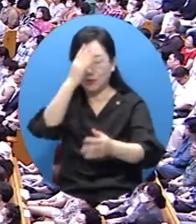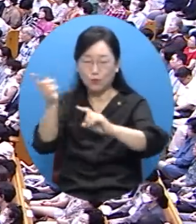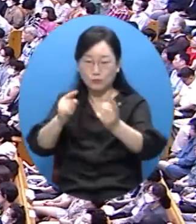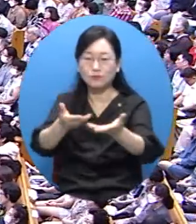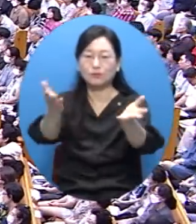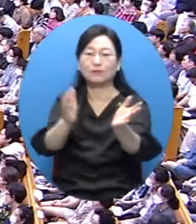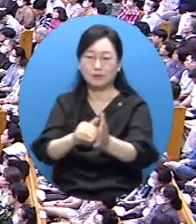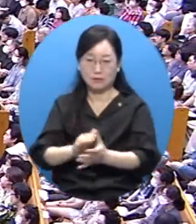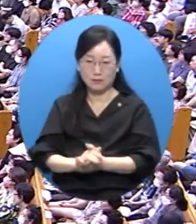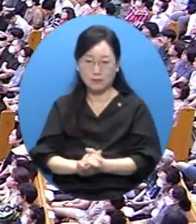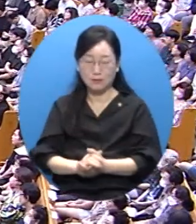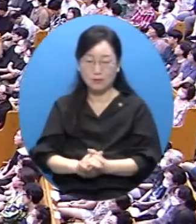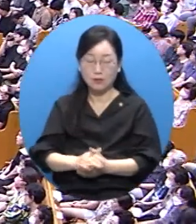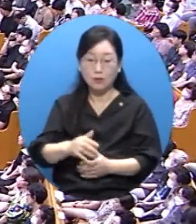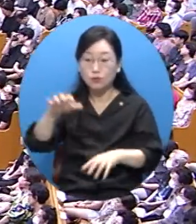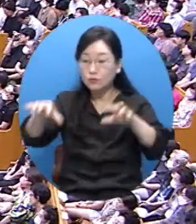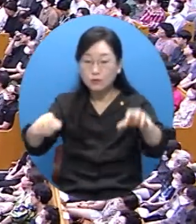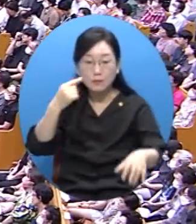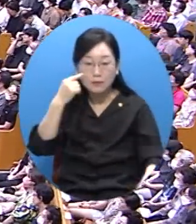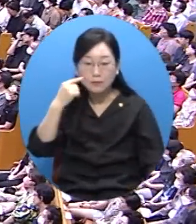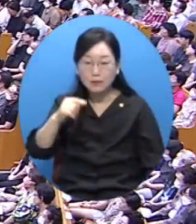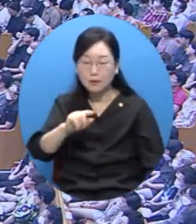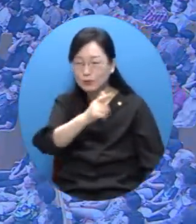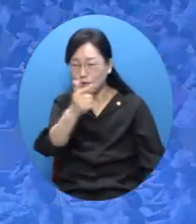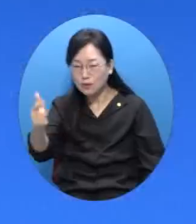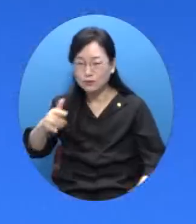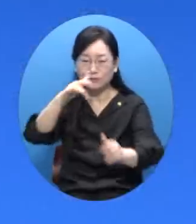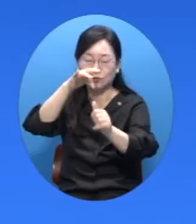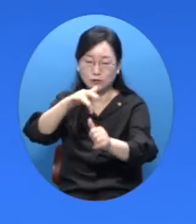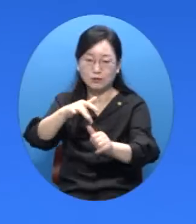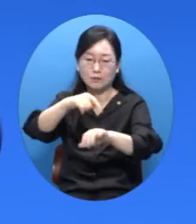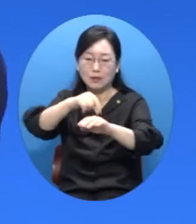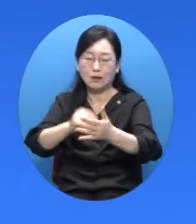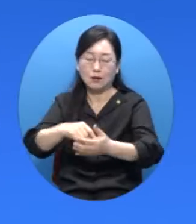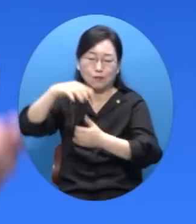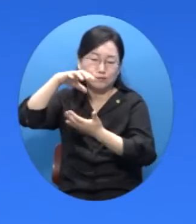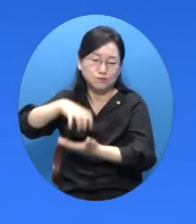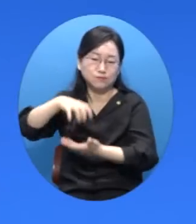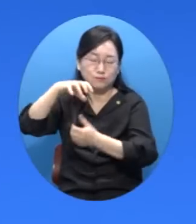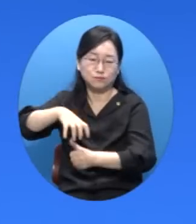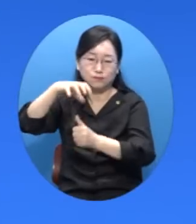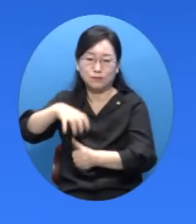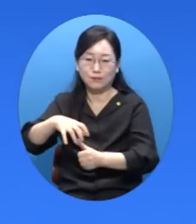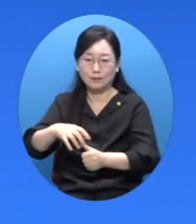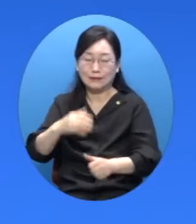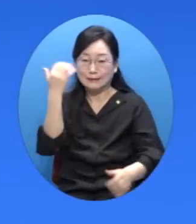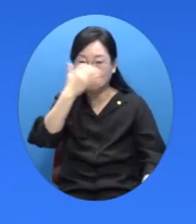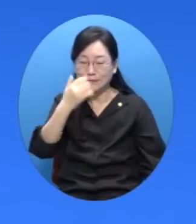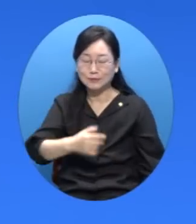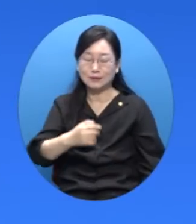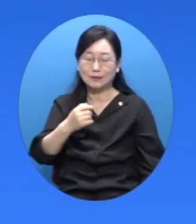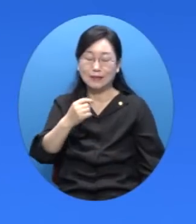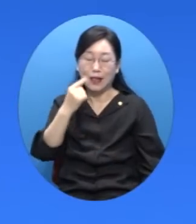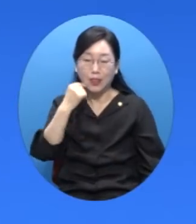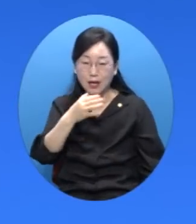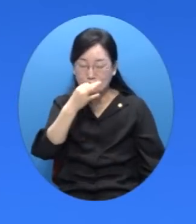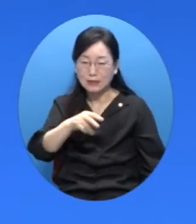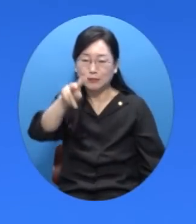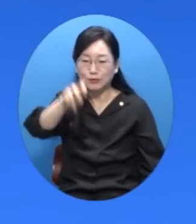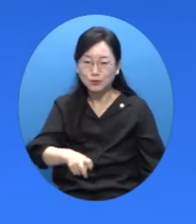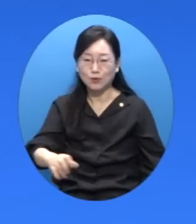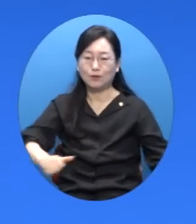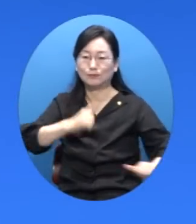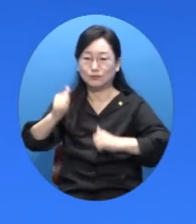고쳐줬습니다. 우리 주위에 각종 귀신들이 우리의 마음을 점령하고 있습니다. 탐욕에 계신, 음란에 계신, 미움에 계신, 분노에